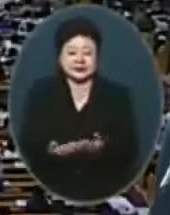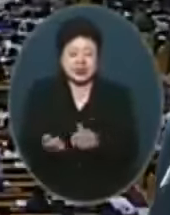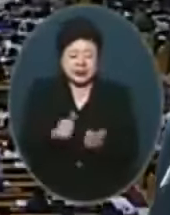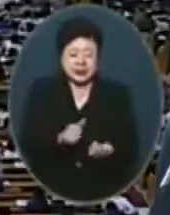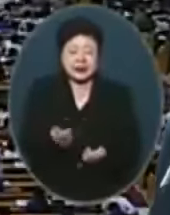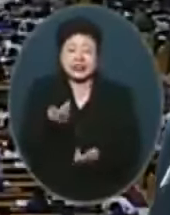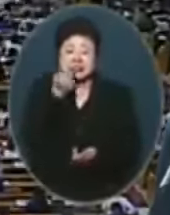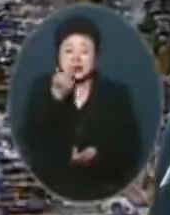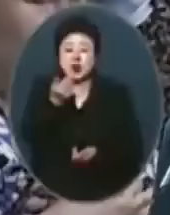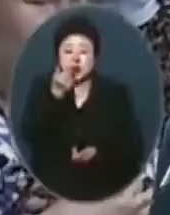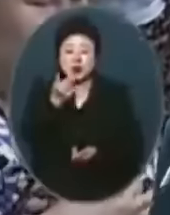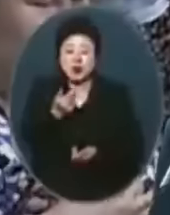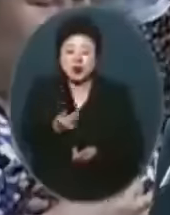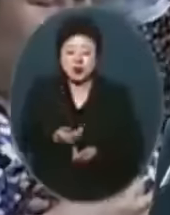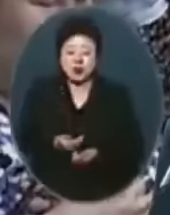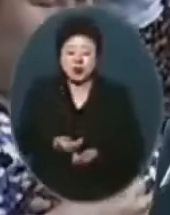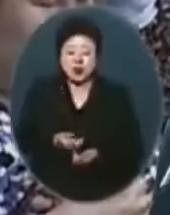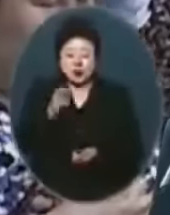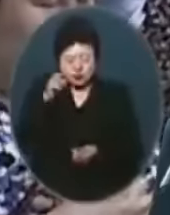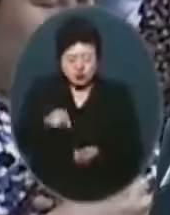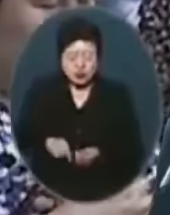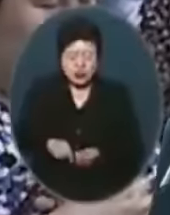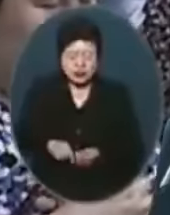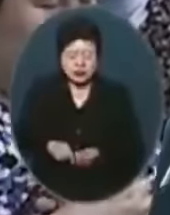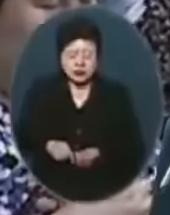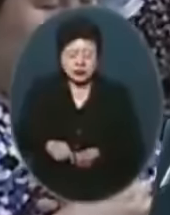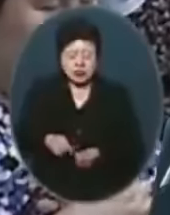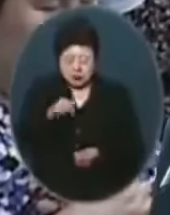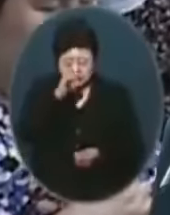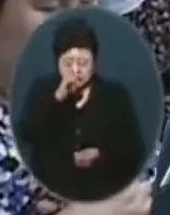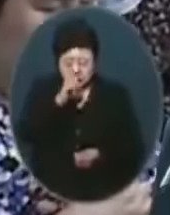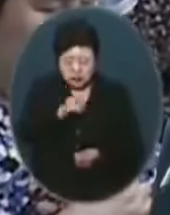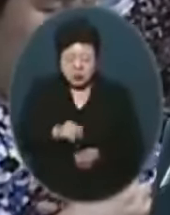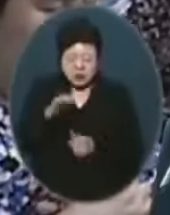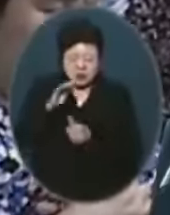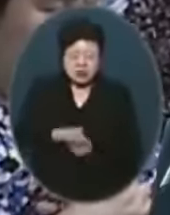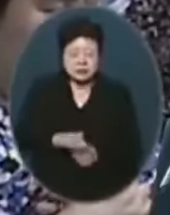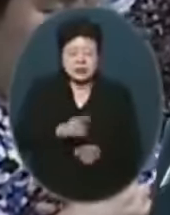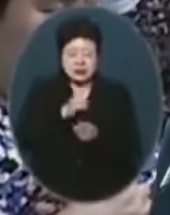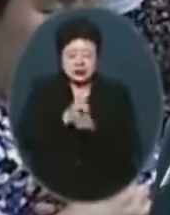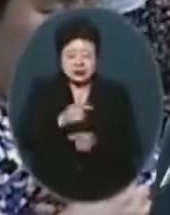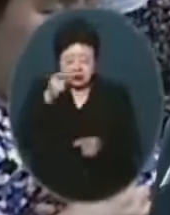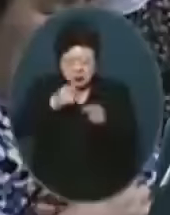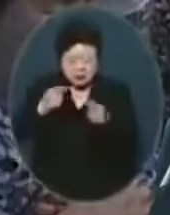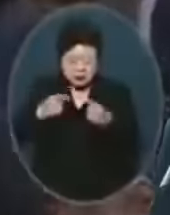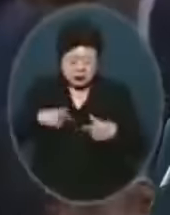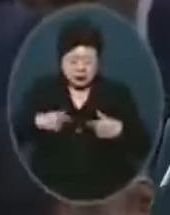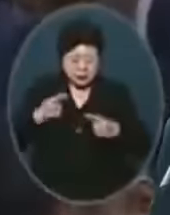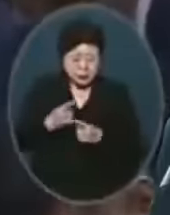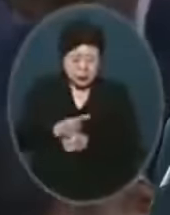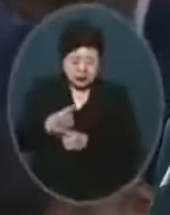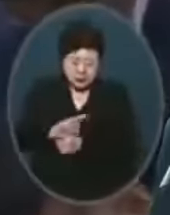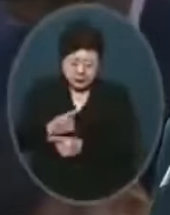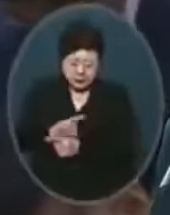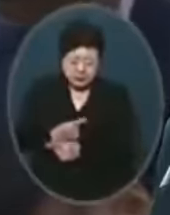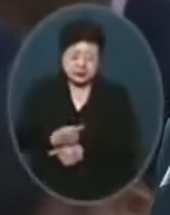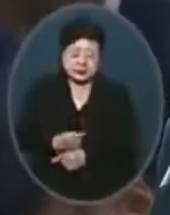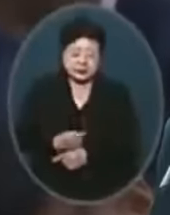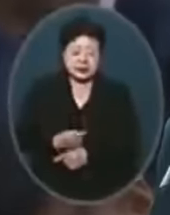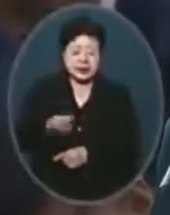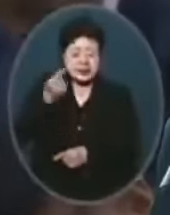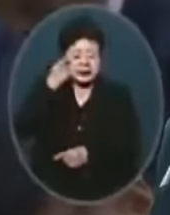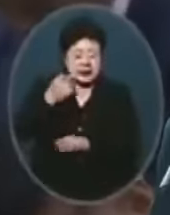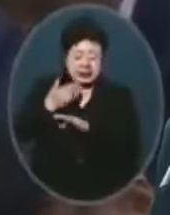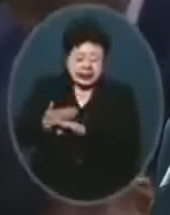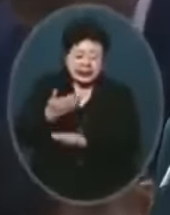사망에서 생명으로, 무에서 유로, 실패에서 승리로, 슬픔에서 기쁨으로